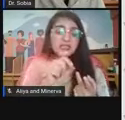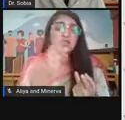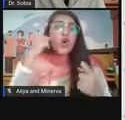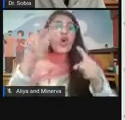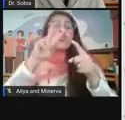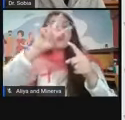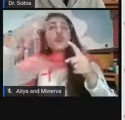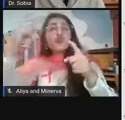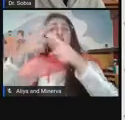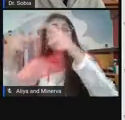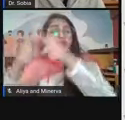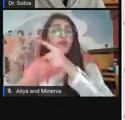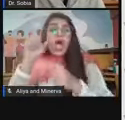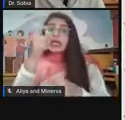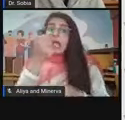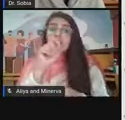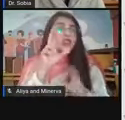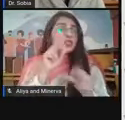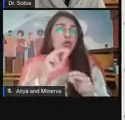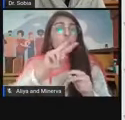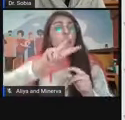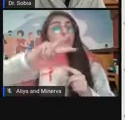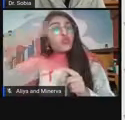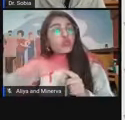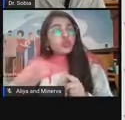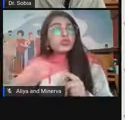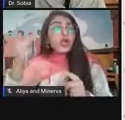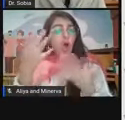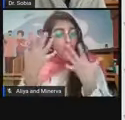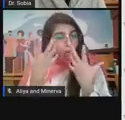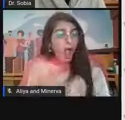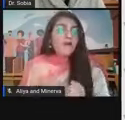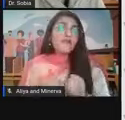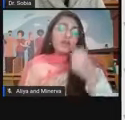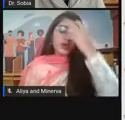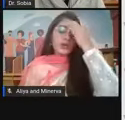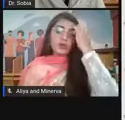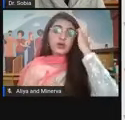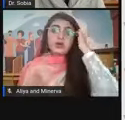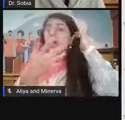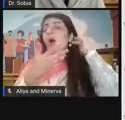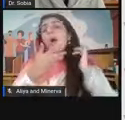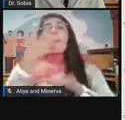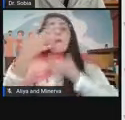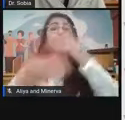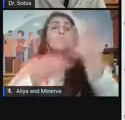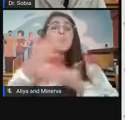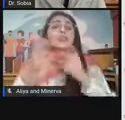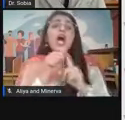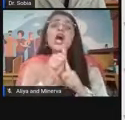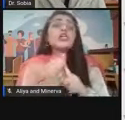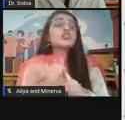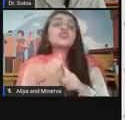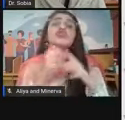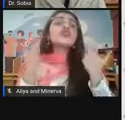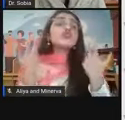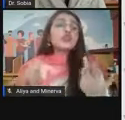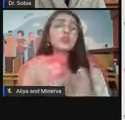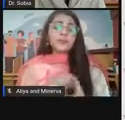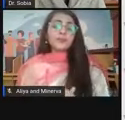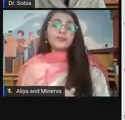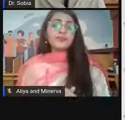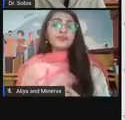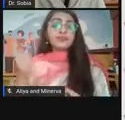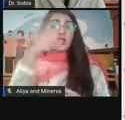के ऐसे diseases जो कि cancer नहीं है उन्हें भी signify करते हैं. बताने का मकसद यहाँ पर ये है कि अगर